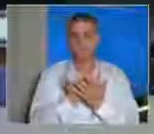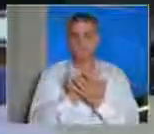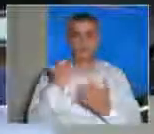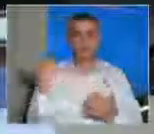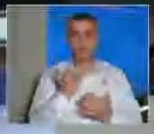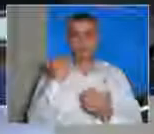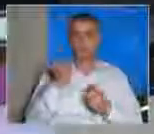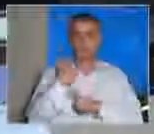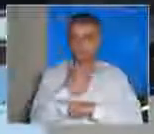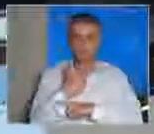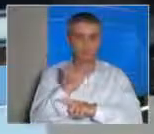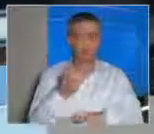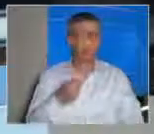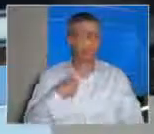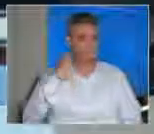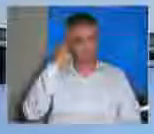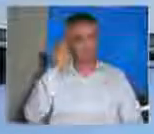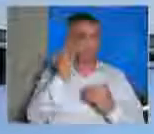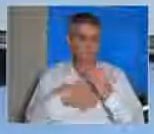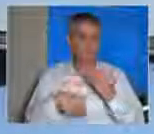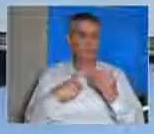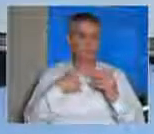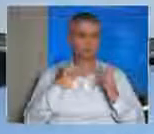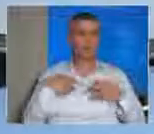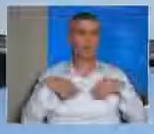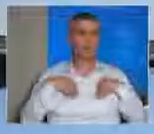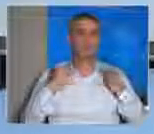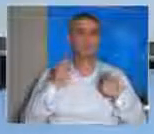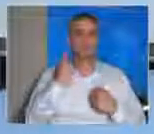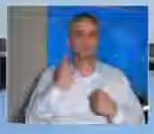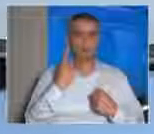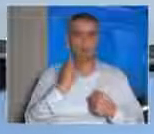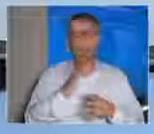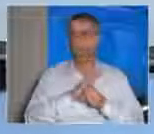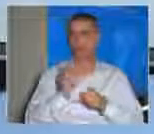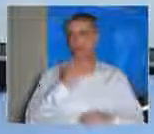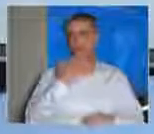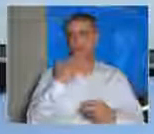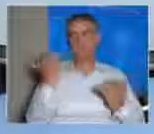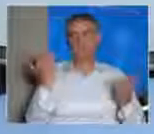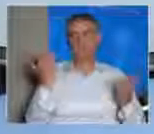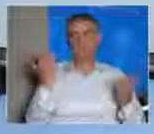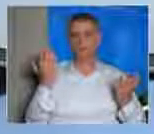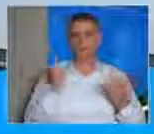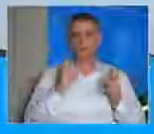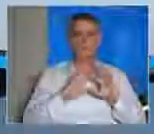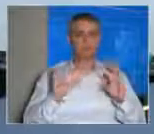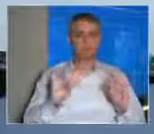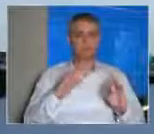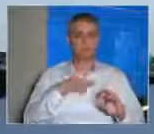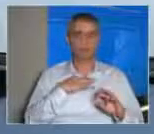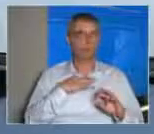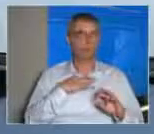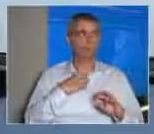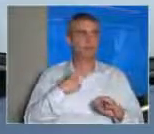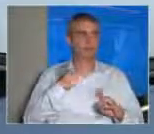כל הזמן, בווידאו, וכל הזמן. אז לדעתי לסיום אנחנו נוכל כן להסכים על דבר אחד. השואה לא משעממת, עם כל הכבוד, היא המציאות שלנו. ברור, אבל